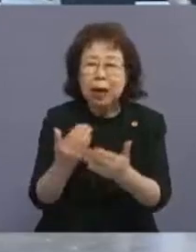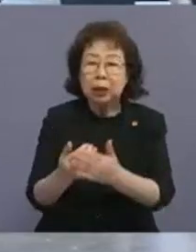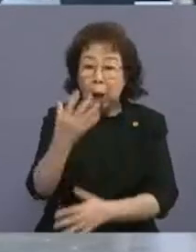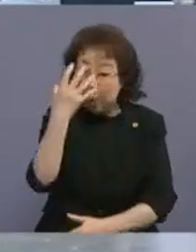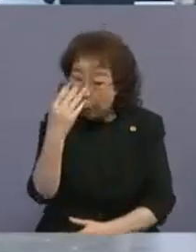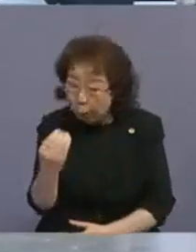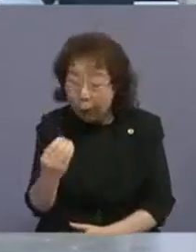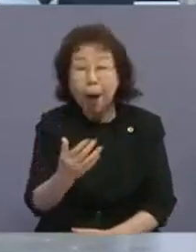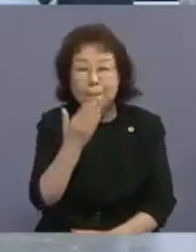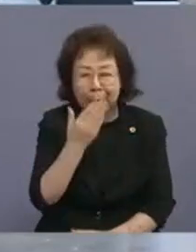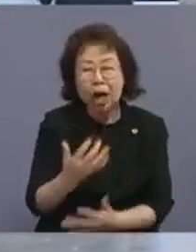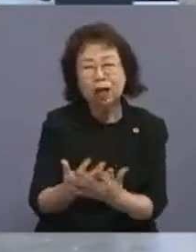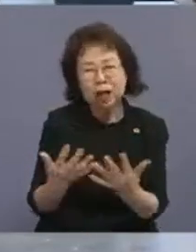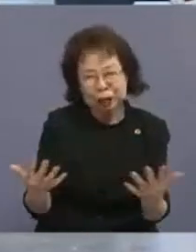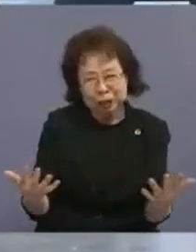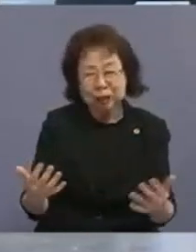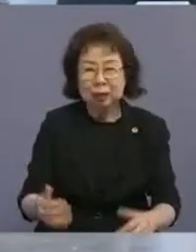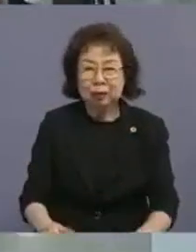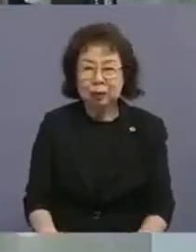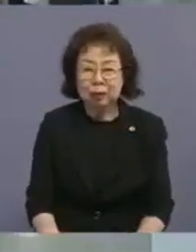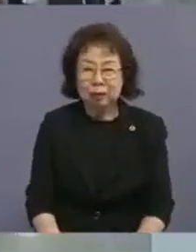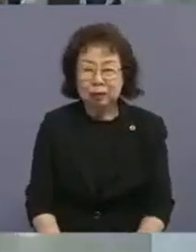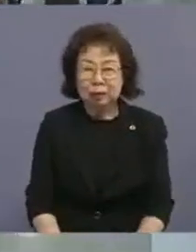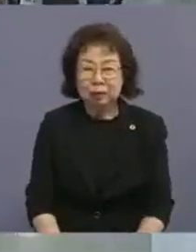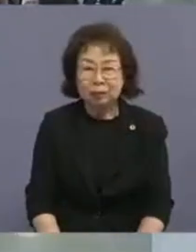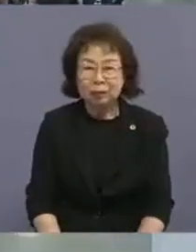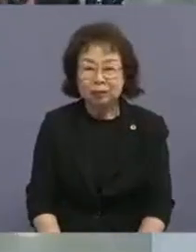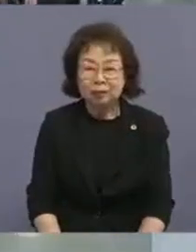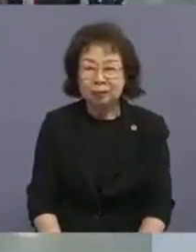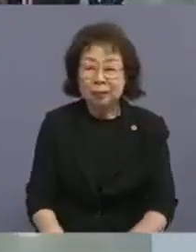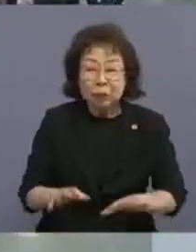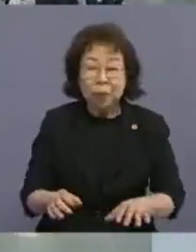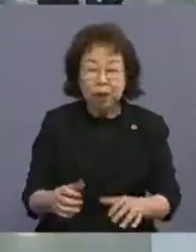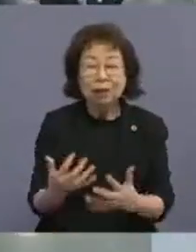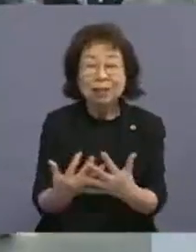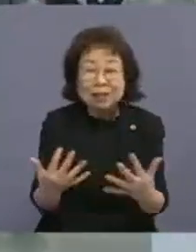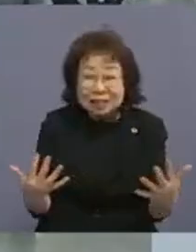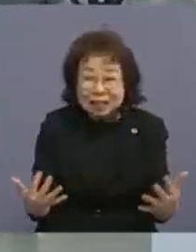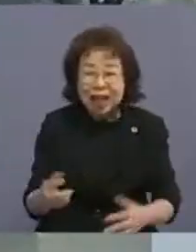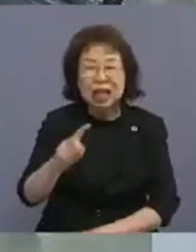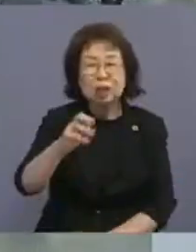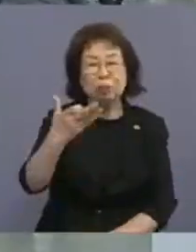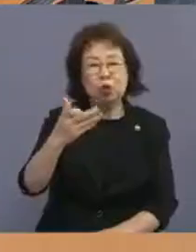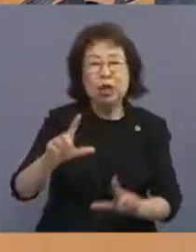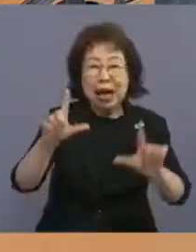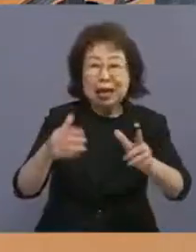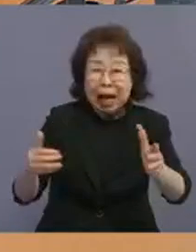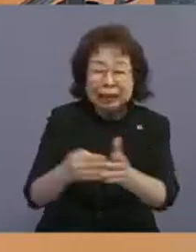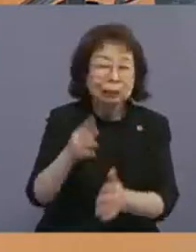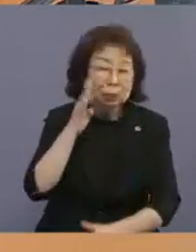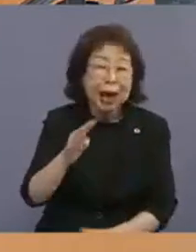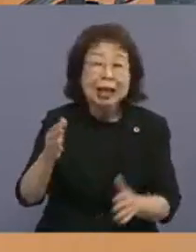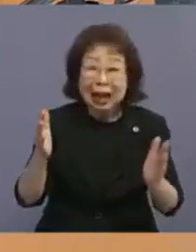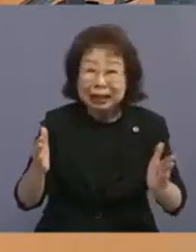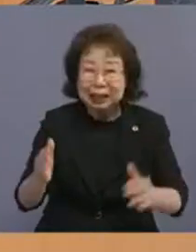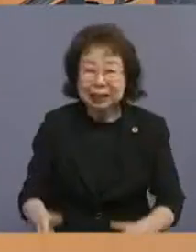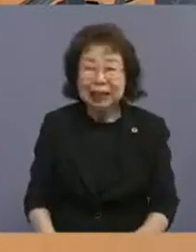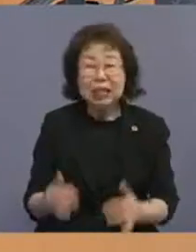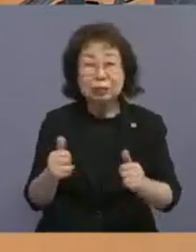볼 수 있는 전시회라고 할 수 있습니다. 이번 기계 대전은 오는 19일까지 나흘간 열리며